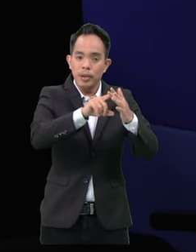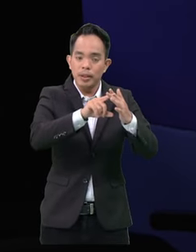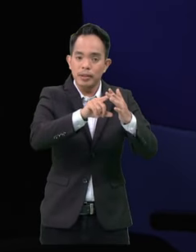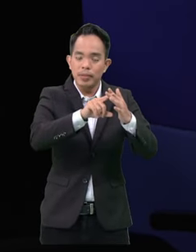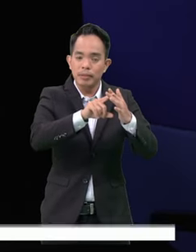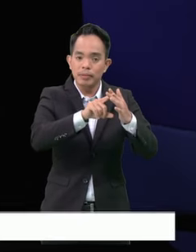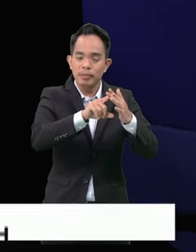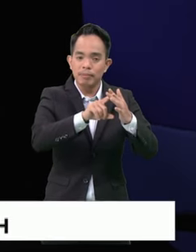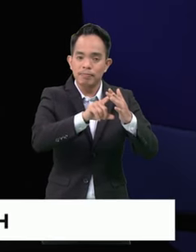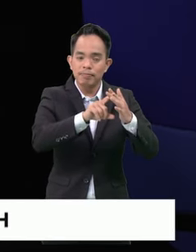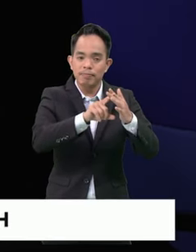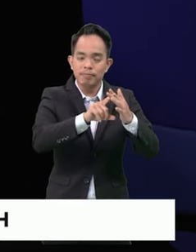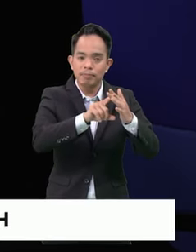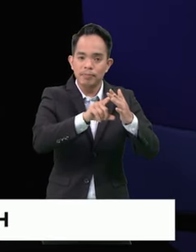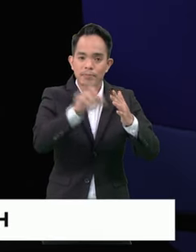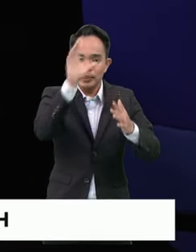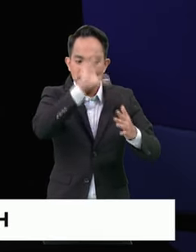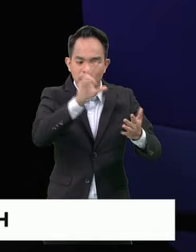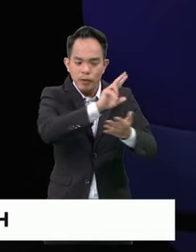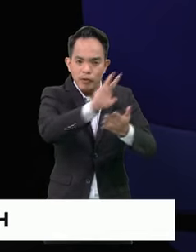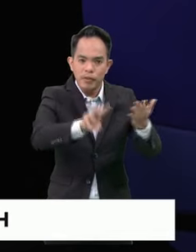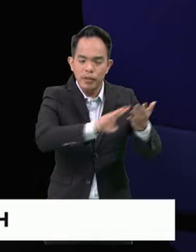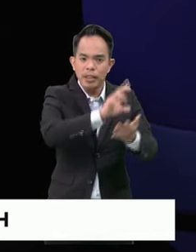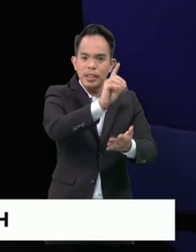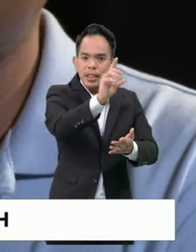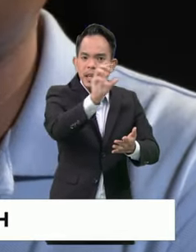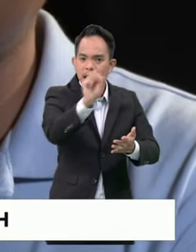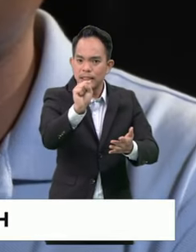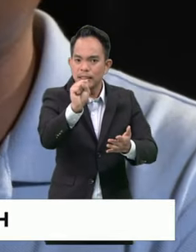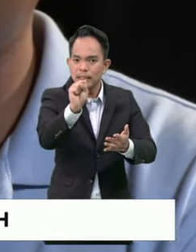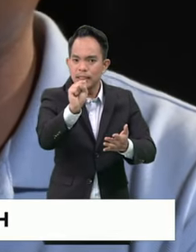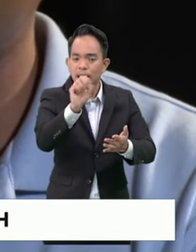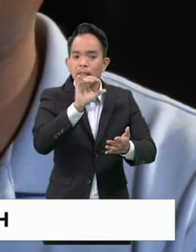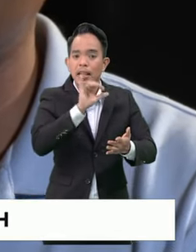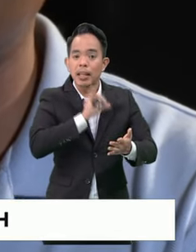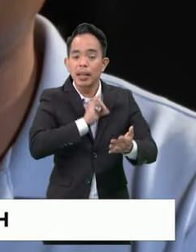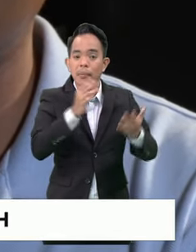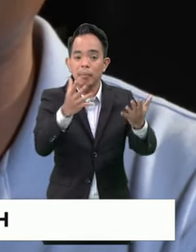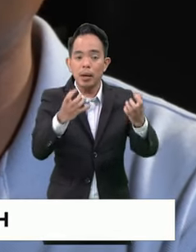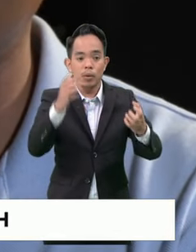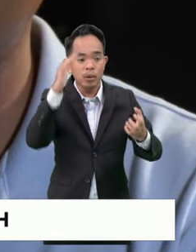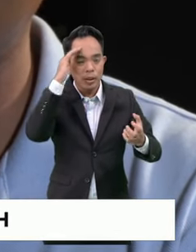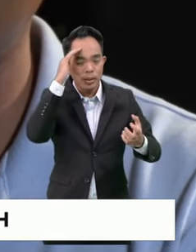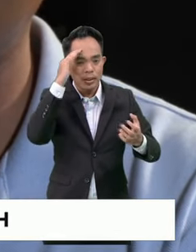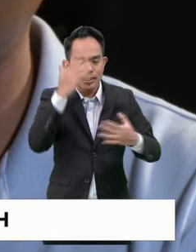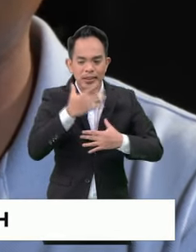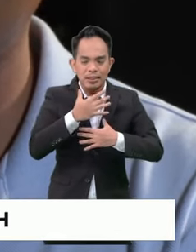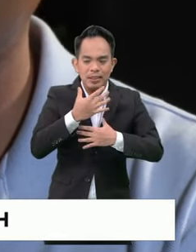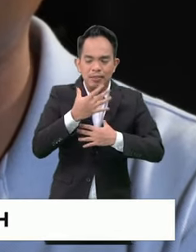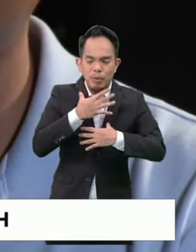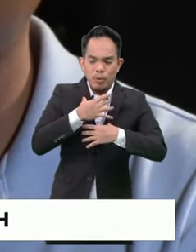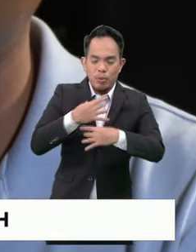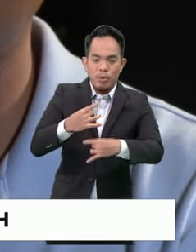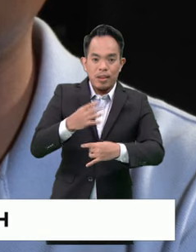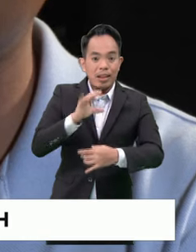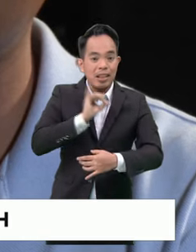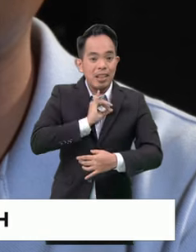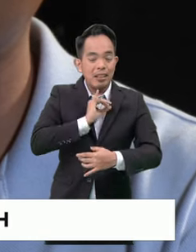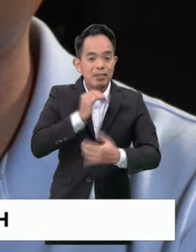ni. Saya terlibat dengan DS ni sebab saya nak tahu, saya curious. At the same time,